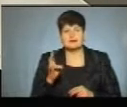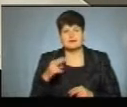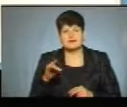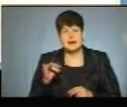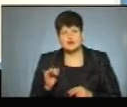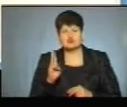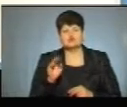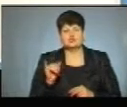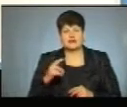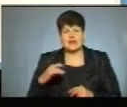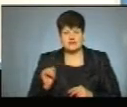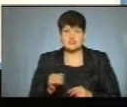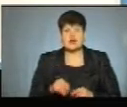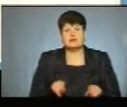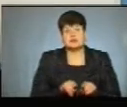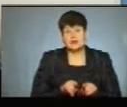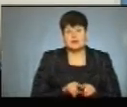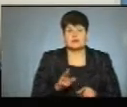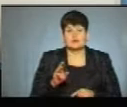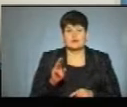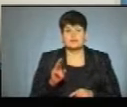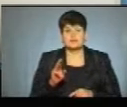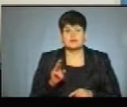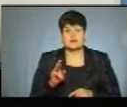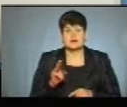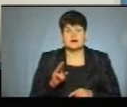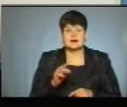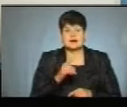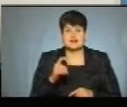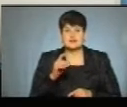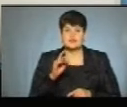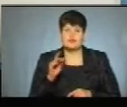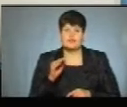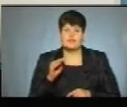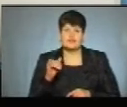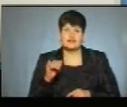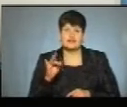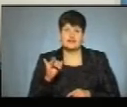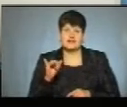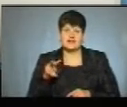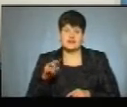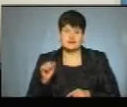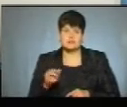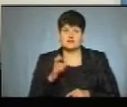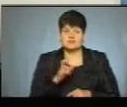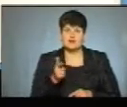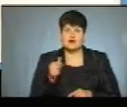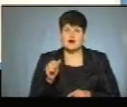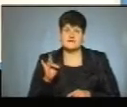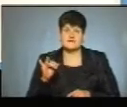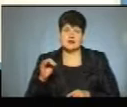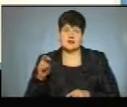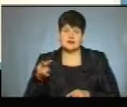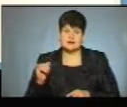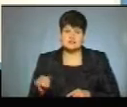водночас Пласт виховав Христю Фріланд, чинного міністра закордонних справ Канади, Богдана Гаврилишина,